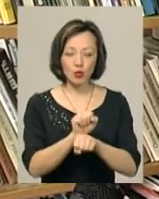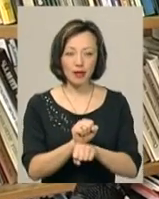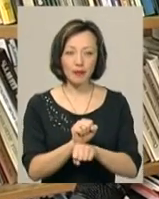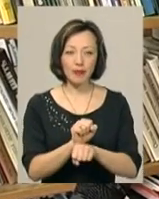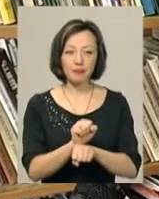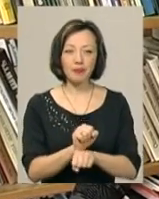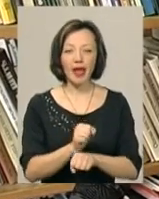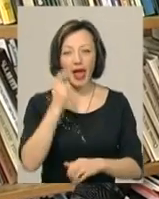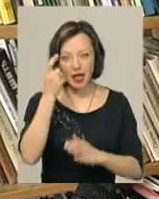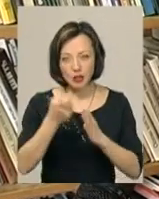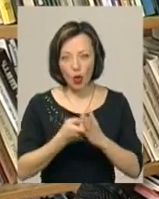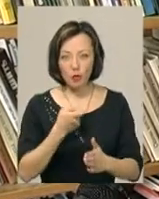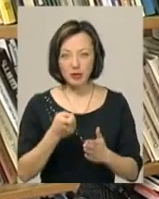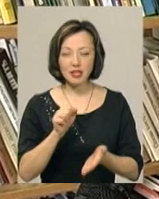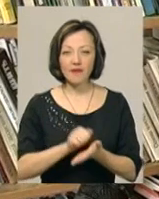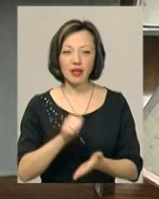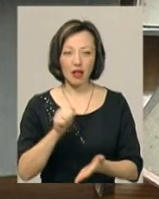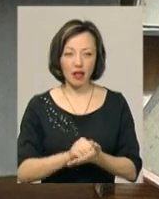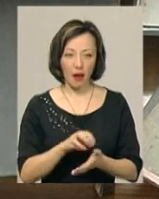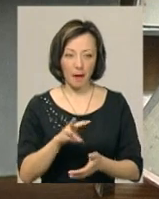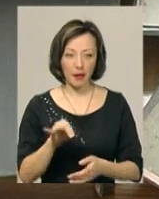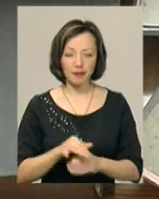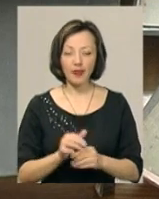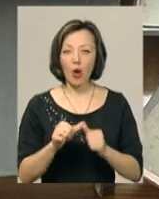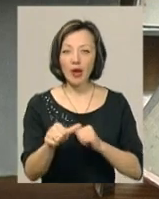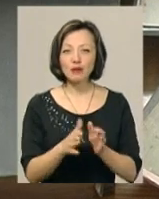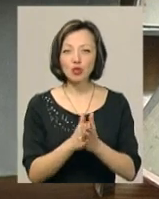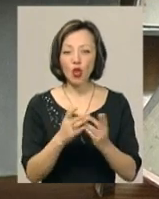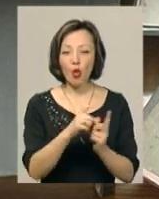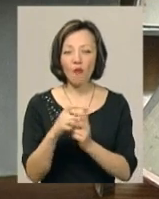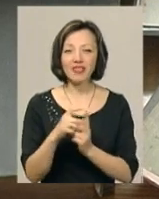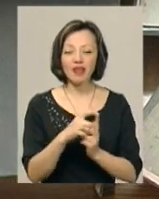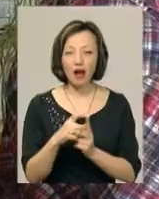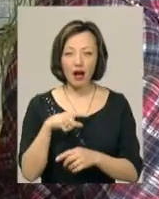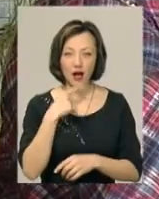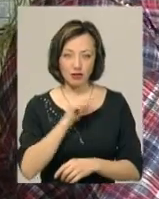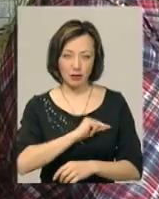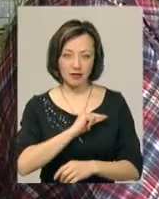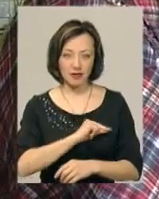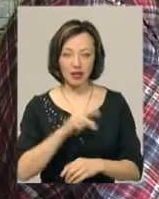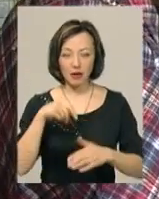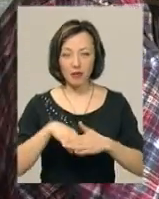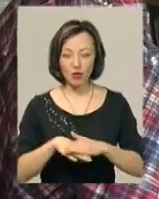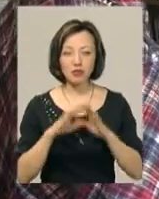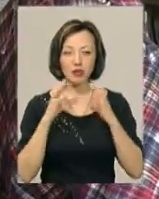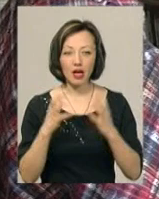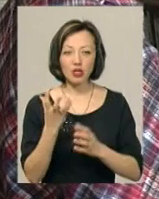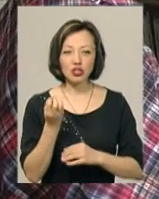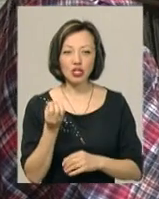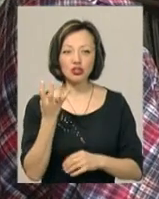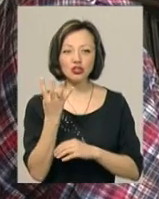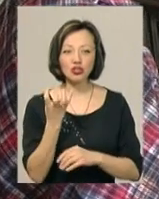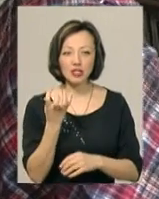універсальними енциклопедичними виданнями. Окрім словника, каже бібліотекарка Тетяна Ковальчук, у фондах книгозбірні зберігається ще